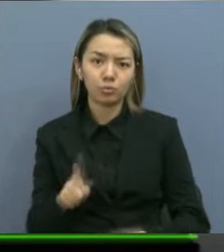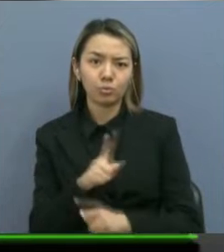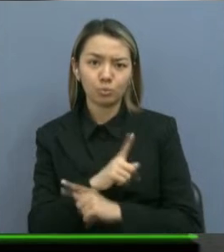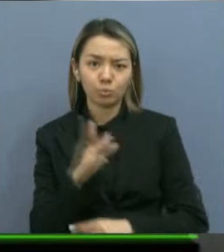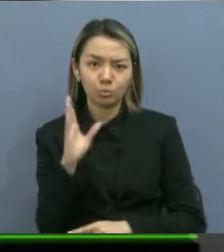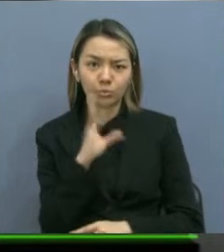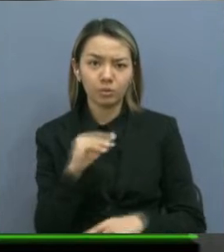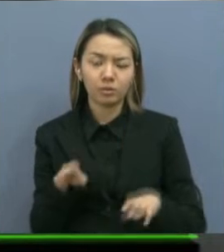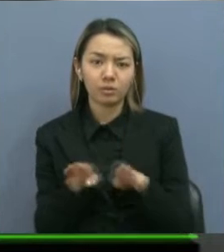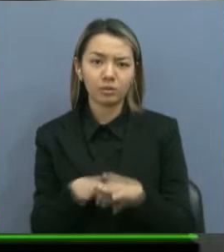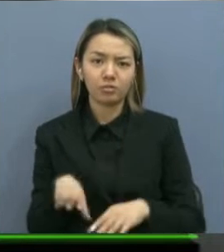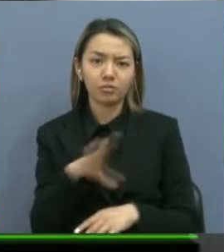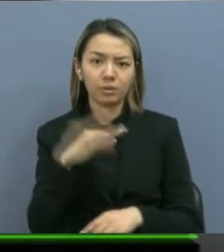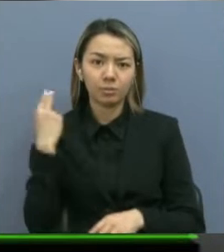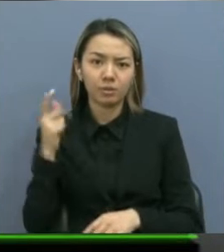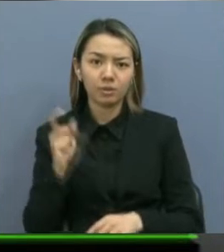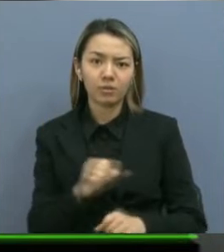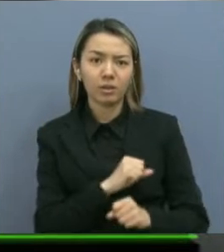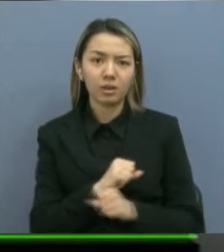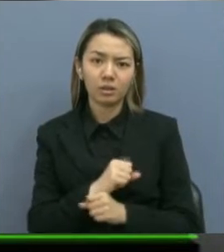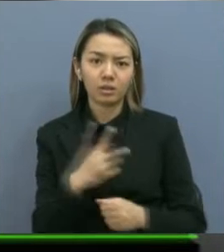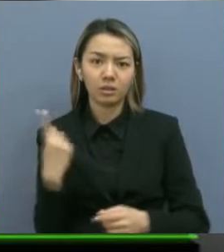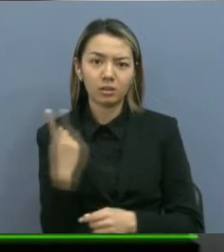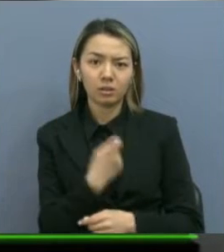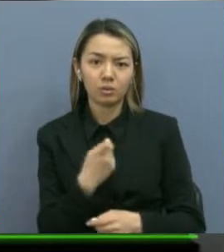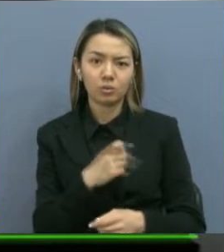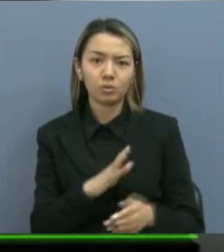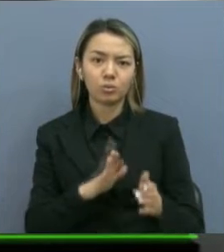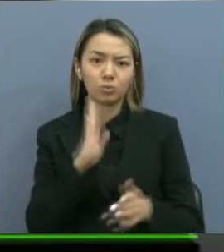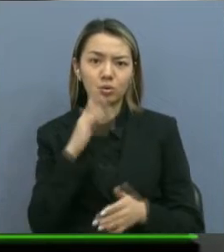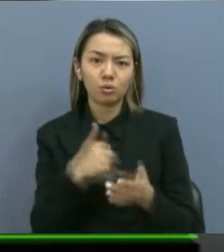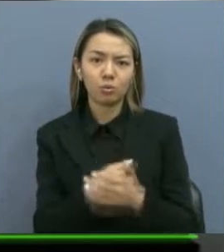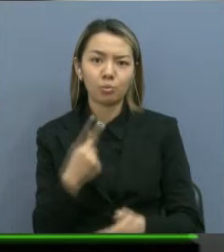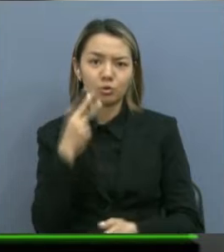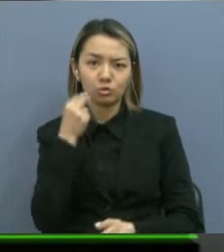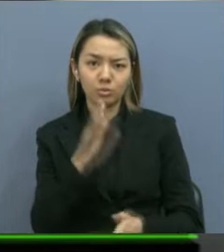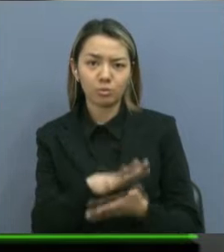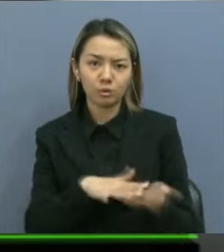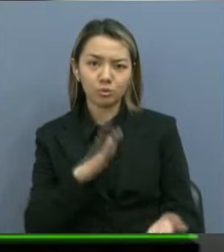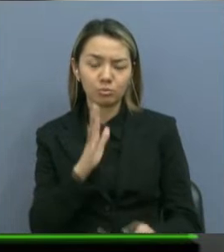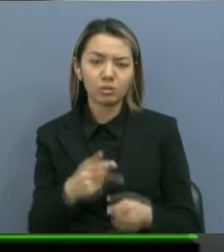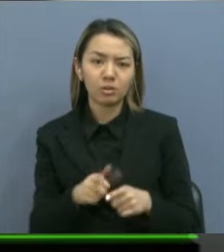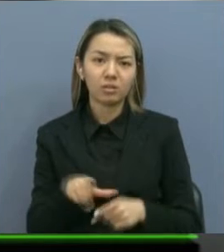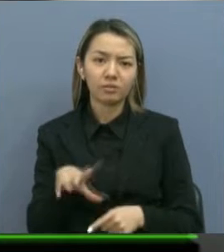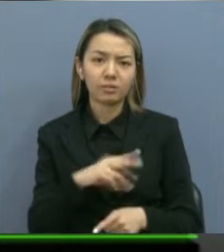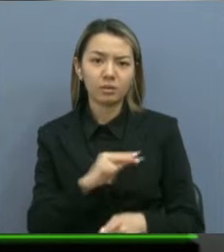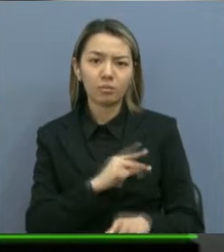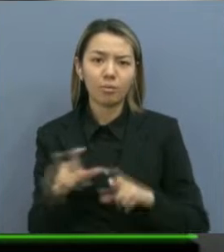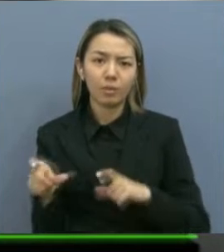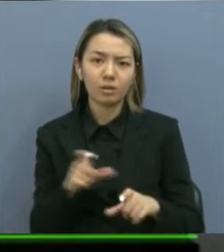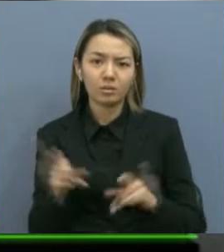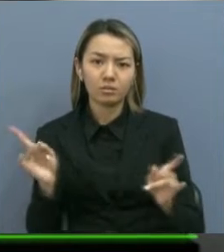болды. Сондықтан ел президенті демалыс аптасын мамырдың біріне дейін созуды тапсырды. Осы кезеңде барлық сауда